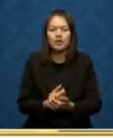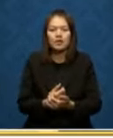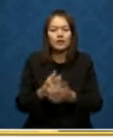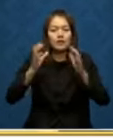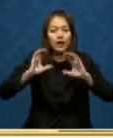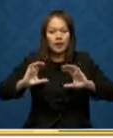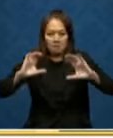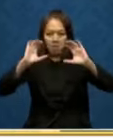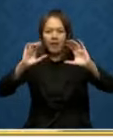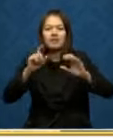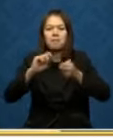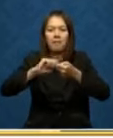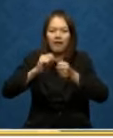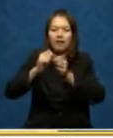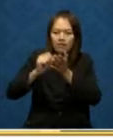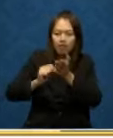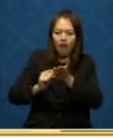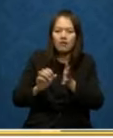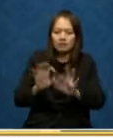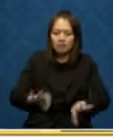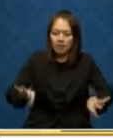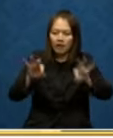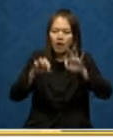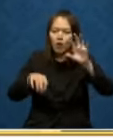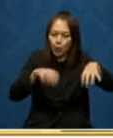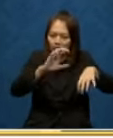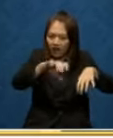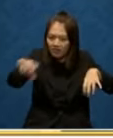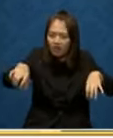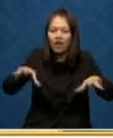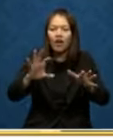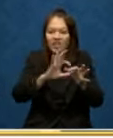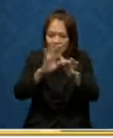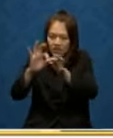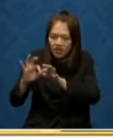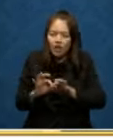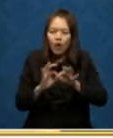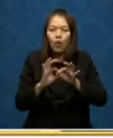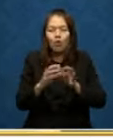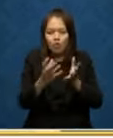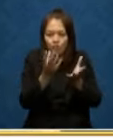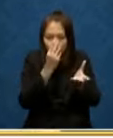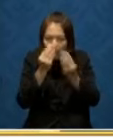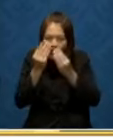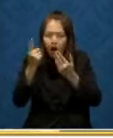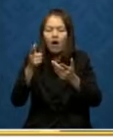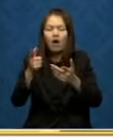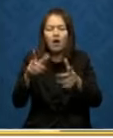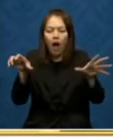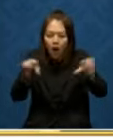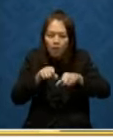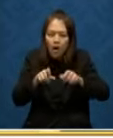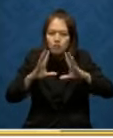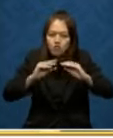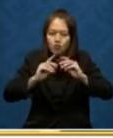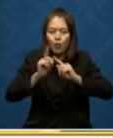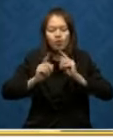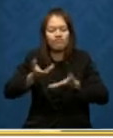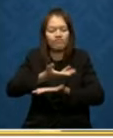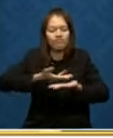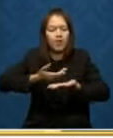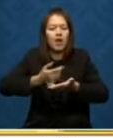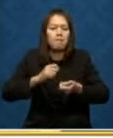จำเป็นจะต้องเอาหน่วยงานที่เกี่ยวข้องทุกหน่วยเข้ามารับฟังปัญหาของผู้ประกอบการกุ้งอย่างครบวงจร